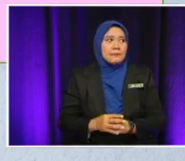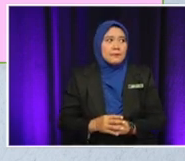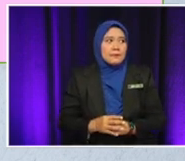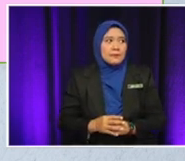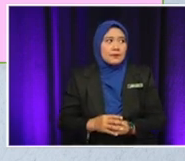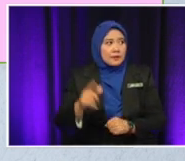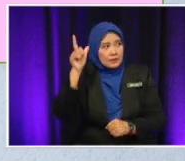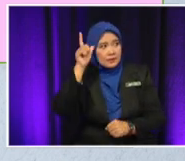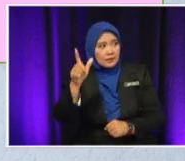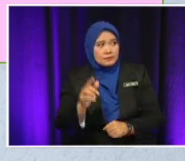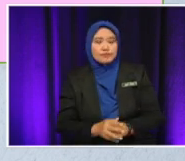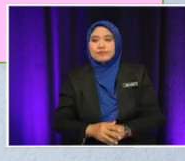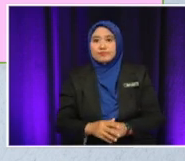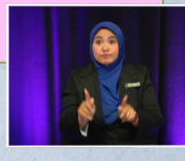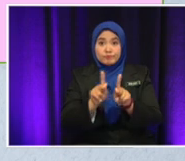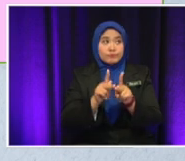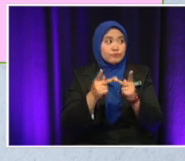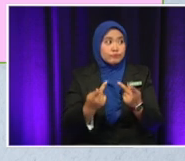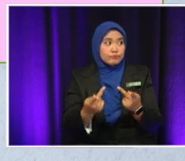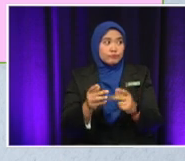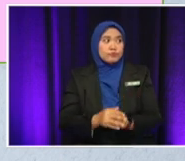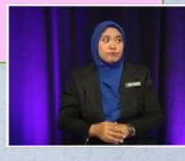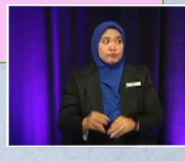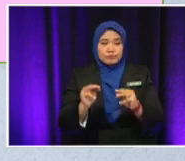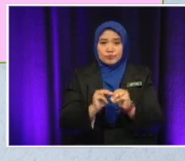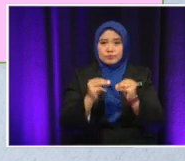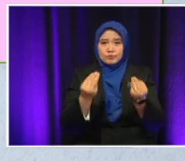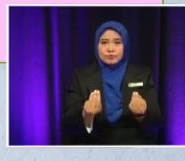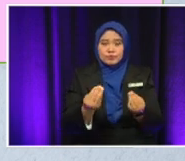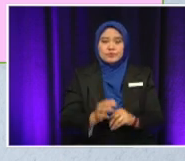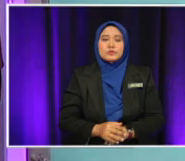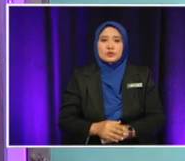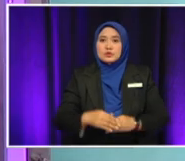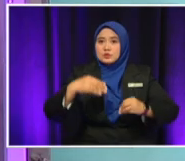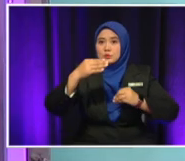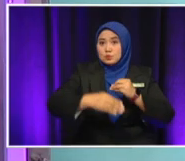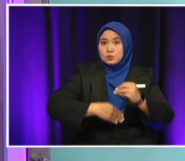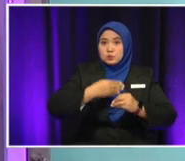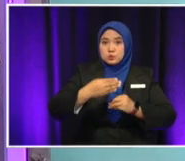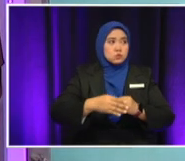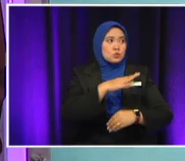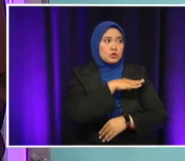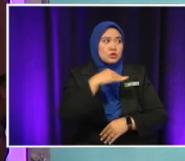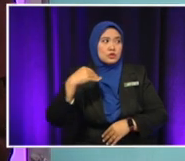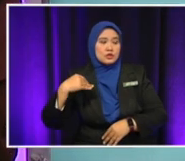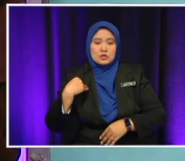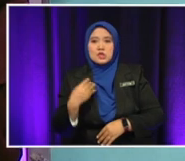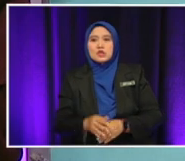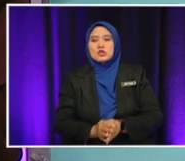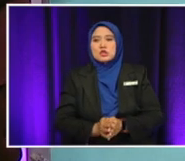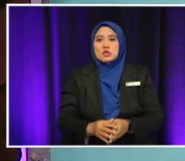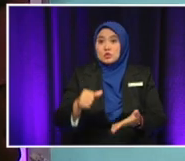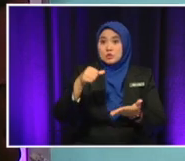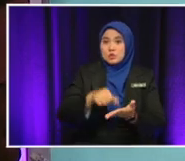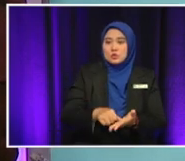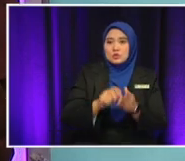majalah pembungkusan surat kabar jadi Apakah jawaban eh yang betul bagi soal